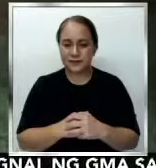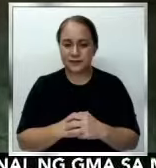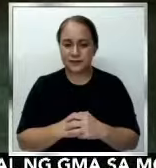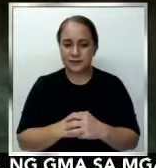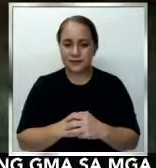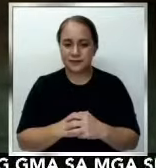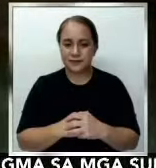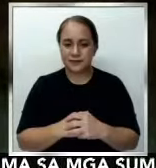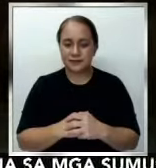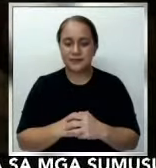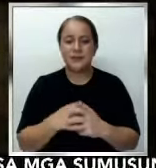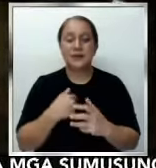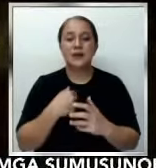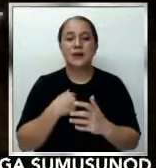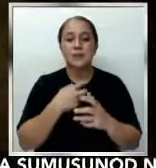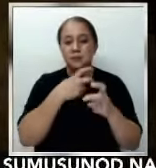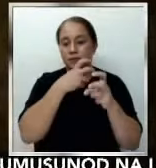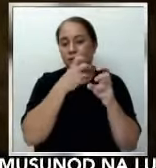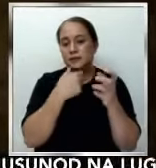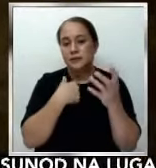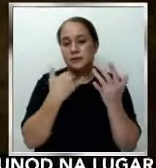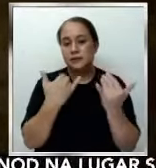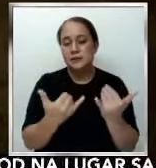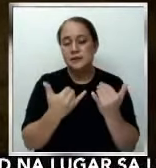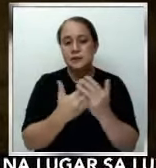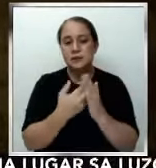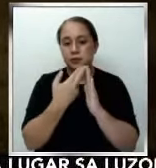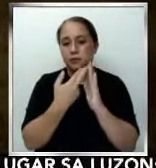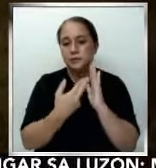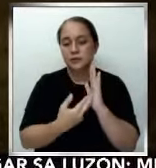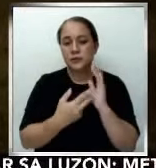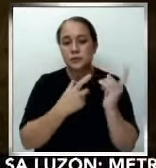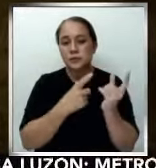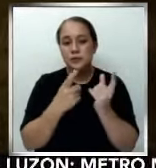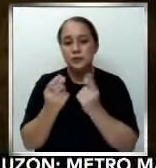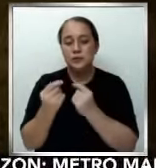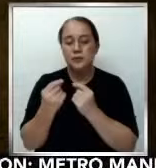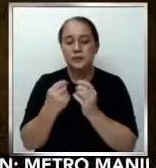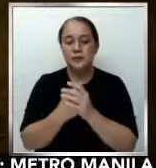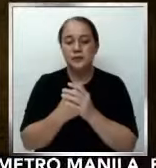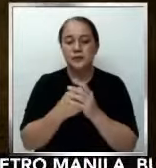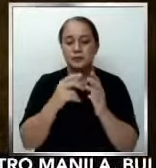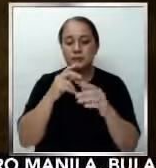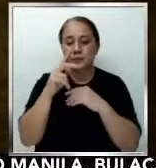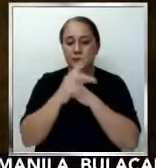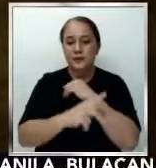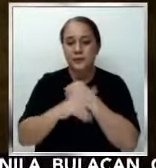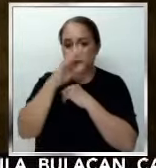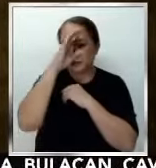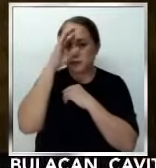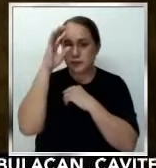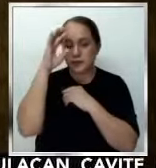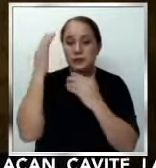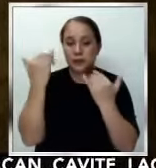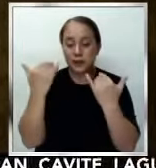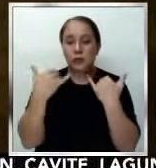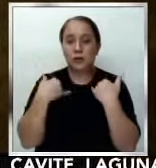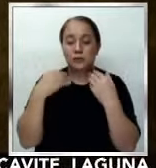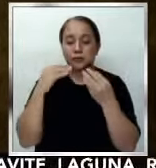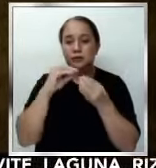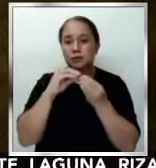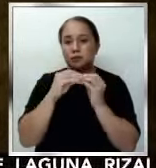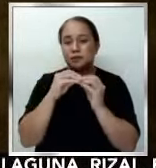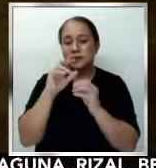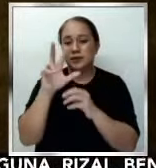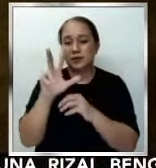Ibang pagpapaigting ng mga kasalukuyang panuntunan ang gagawin ng probinsya ng Cavite, ngayong isinailalim na rin sila sa Alert Level 3 tulad